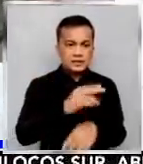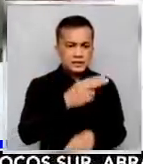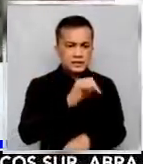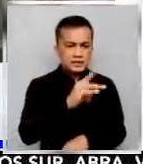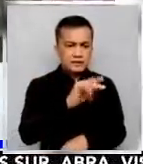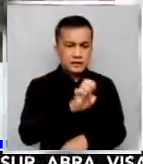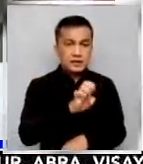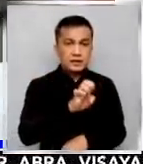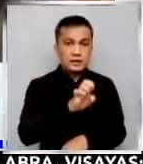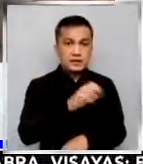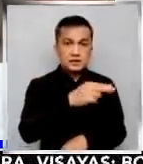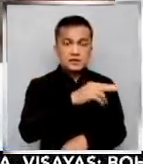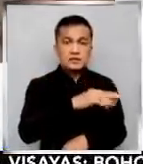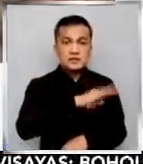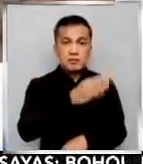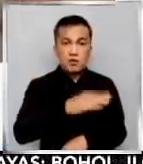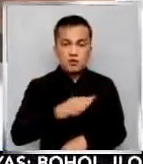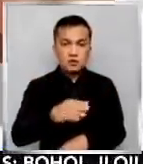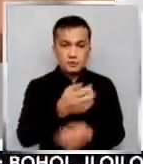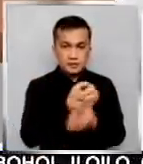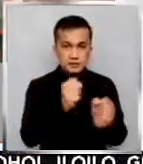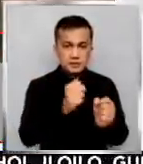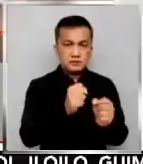na natabunan ng landslide kahapon.